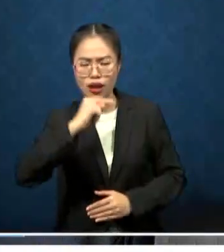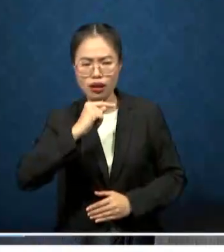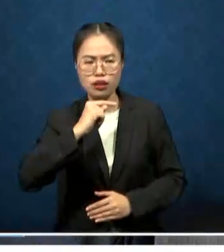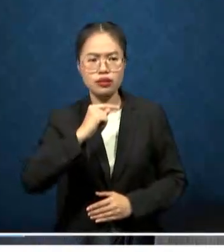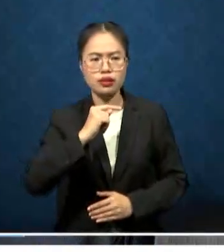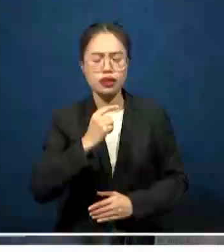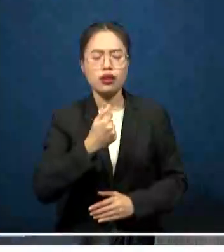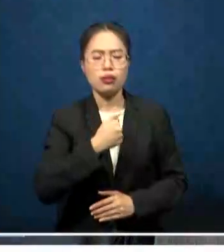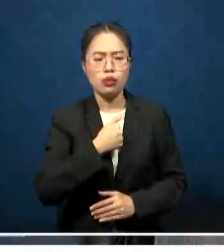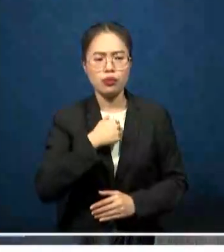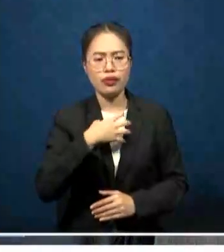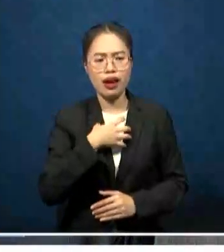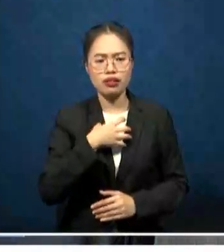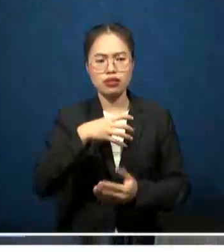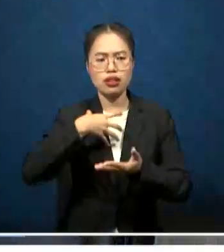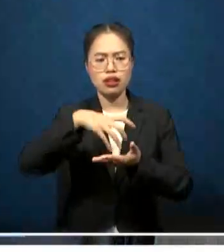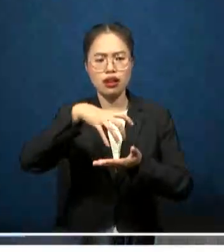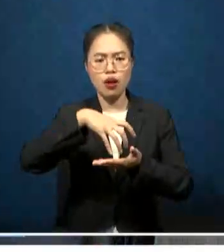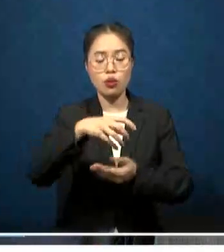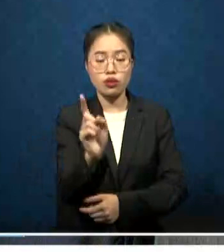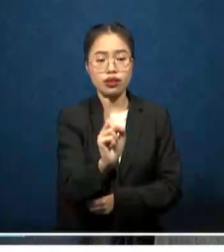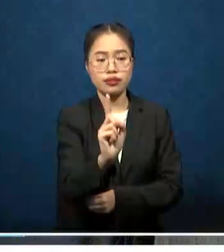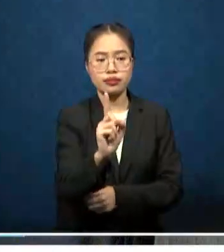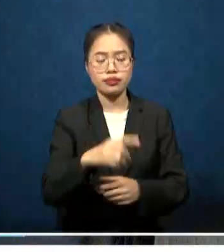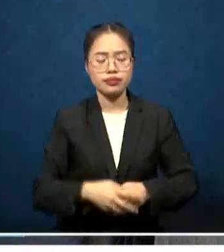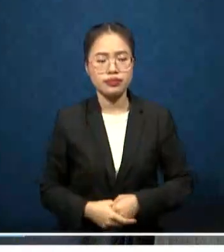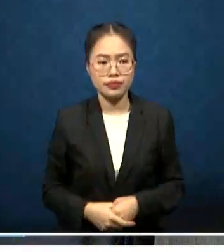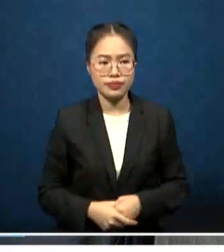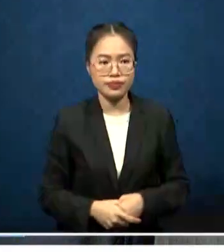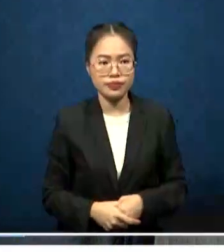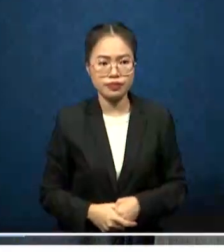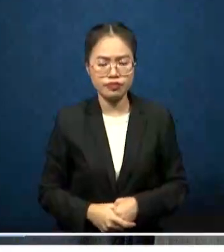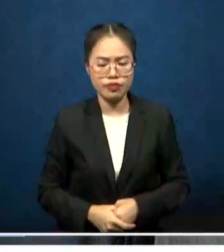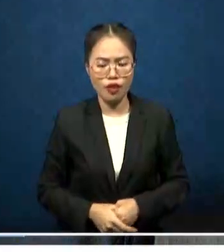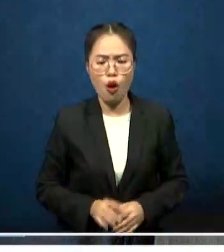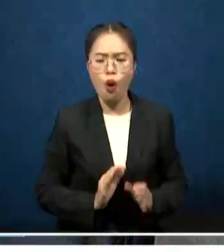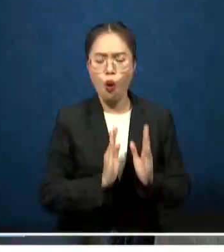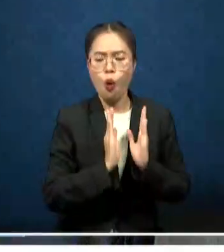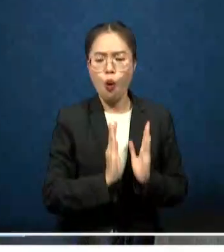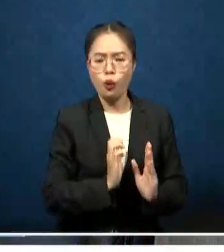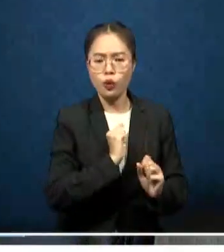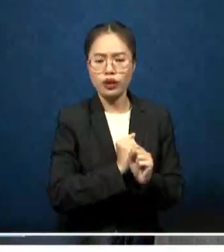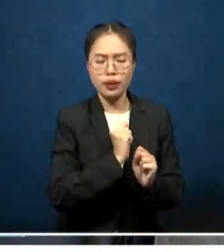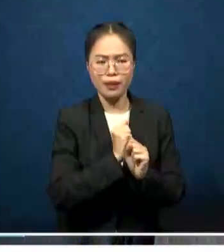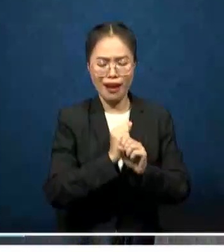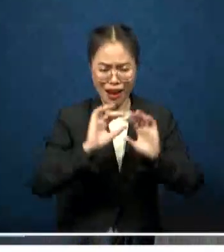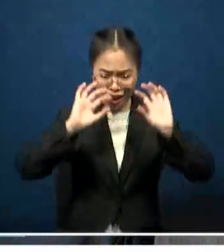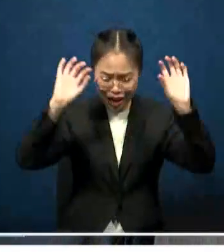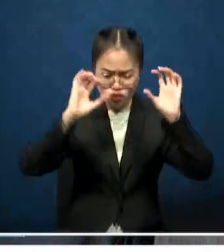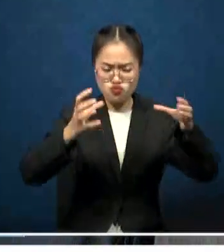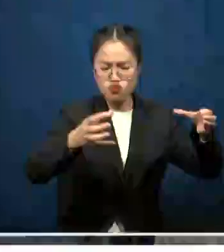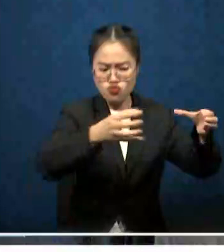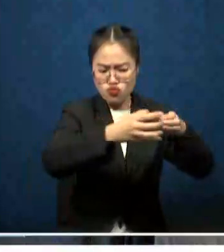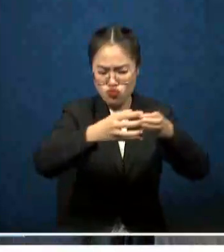อยากจะนำเรียนให้ทราบว่าเจ้าหน้าที่ของรัฐทุกหน่วยงานทุกองค์กรทุกกรมกอง